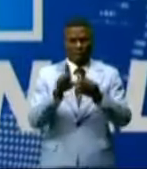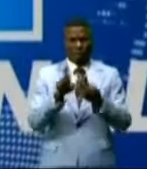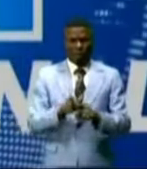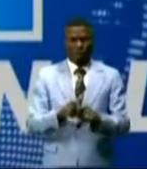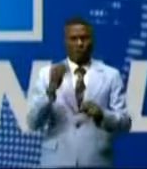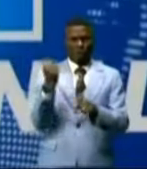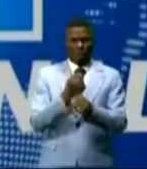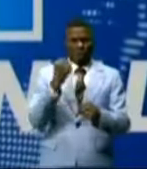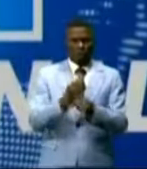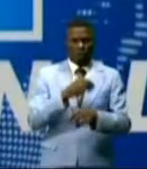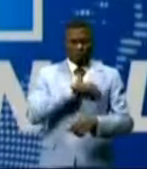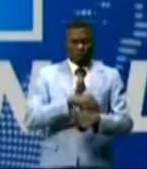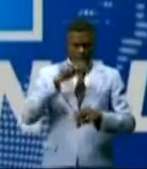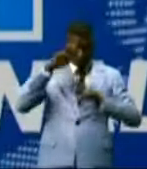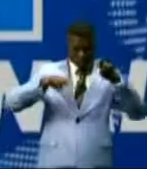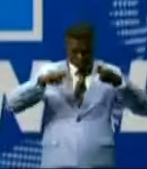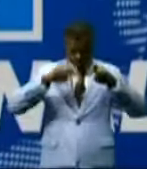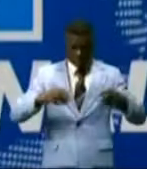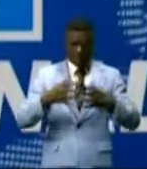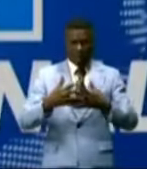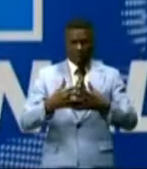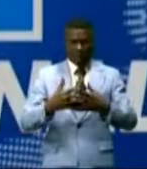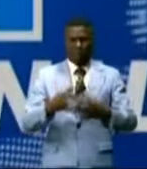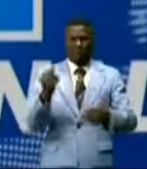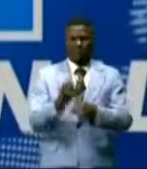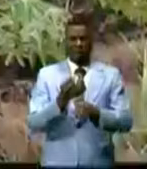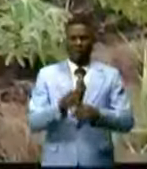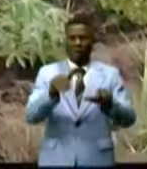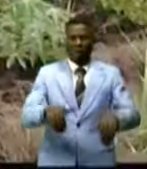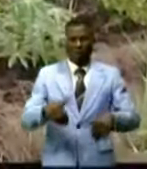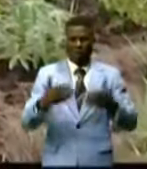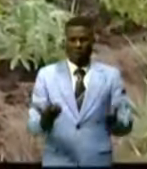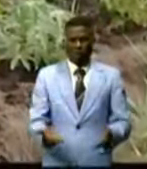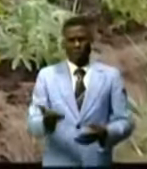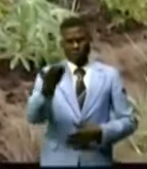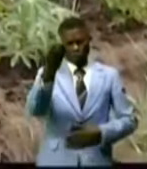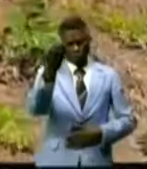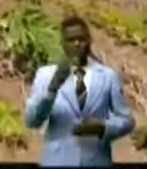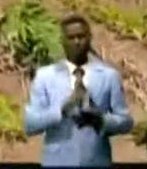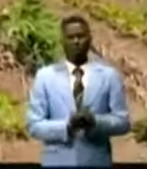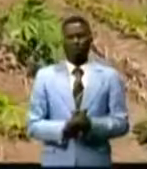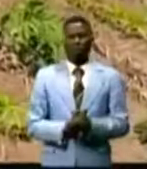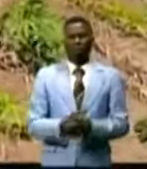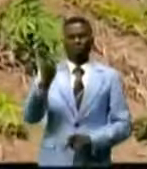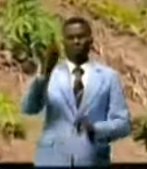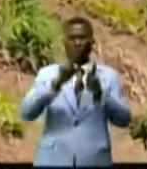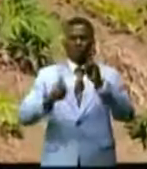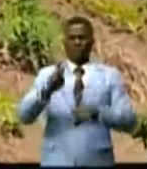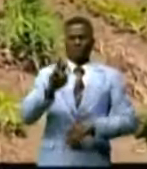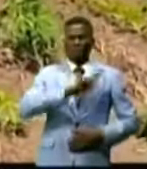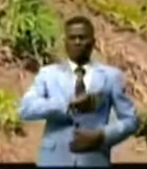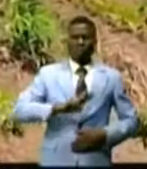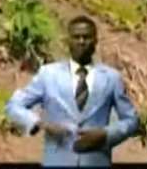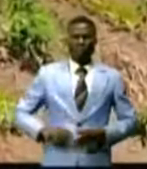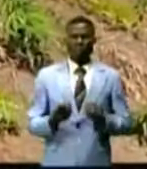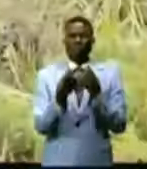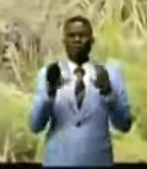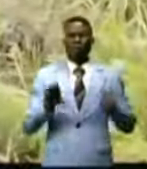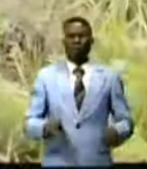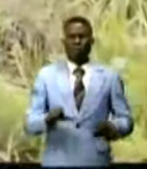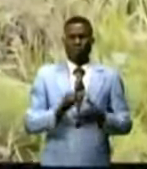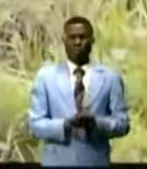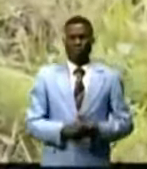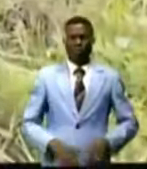mission de prospection des engins agricoles. Regardez. 70% de la population de la République démocratique du Congo vit